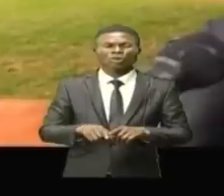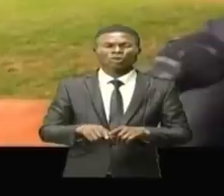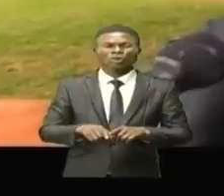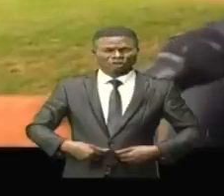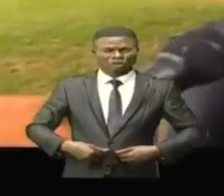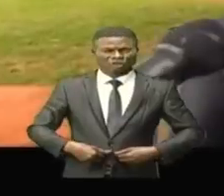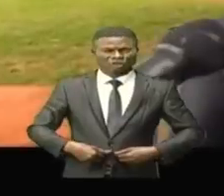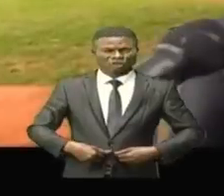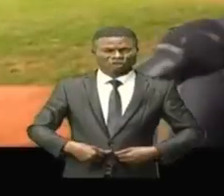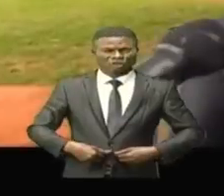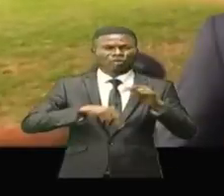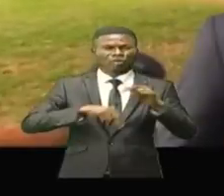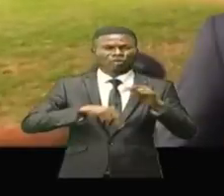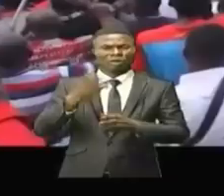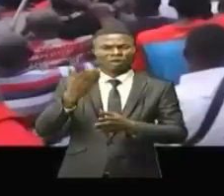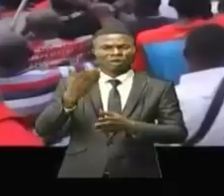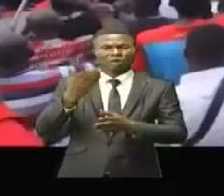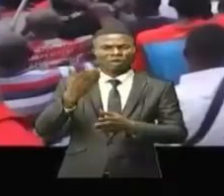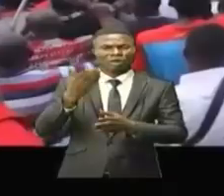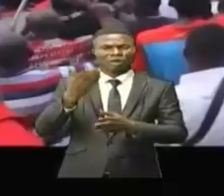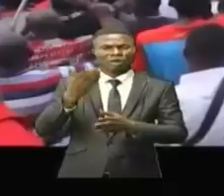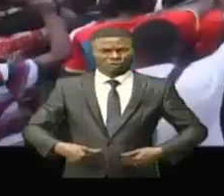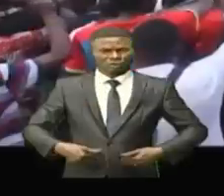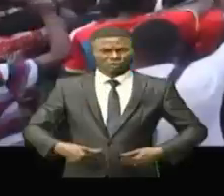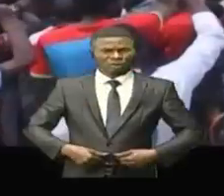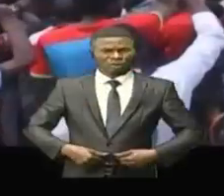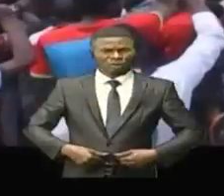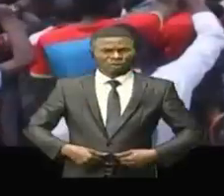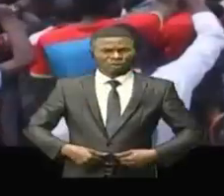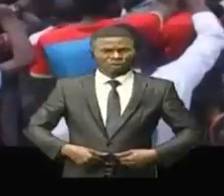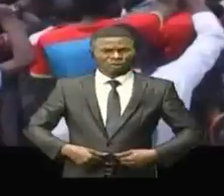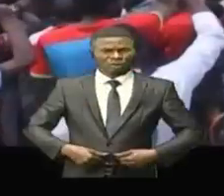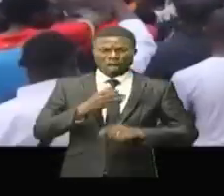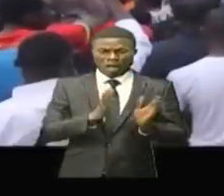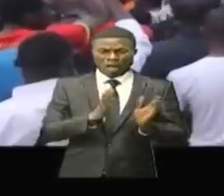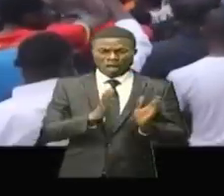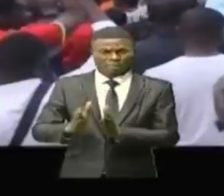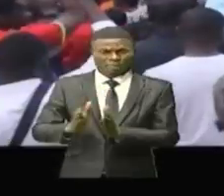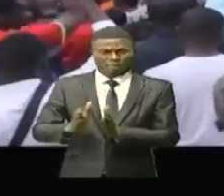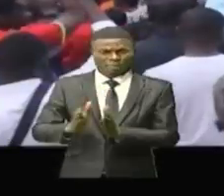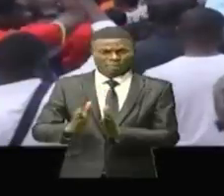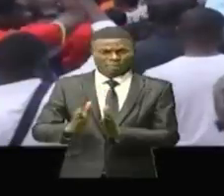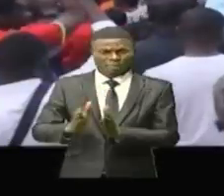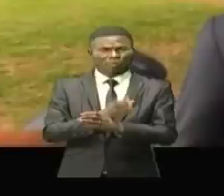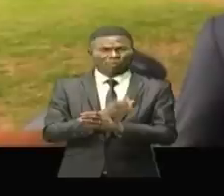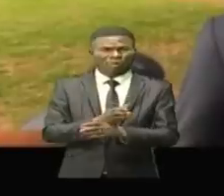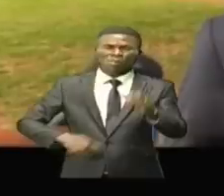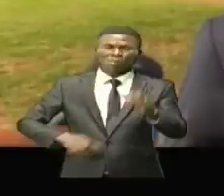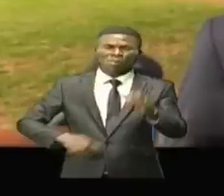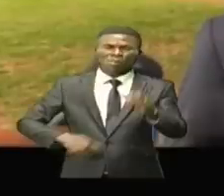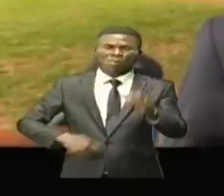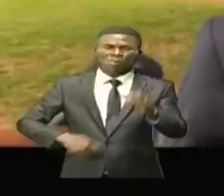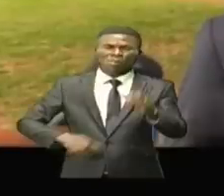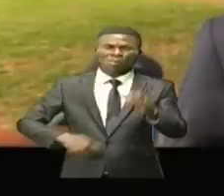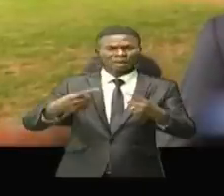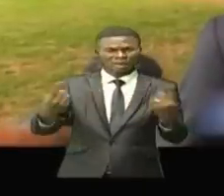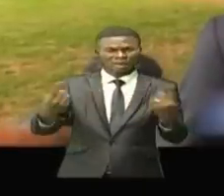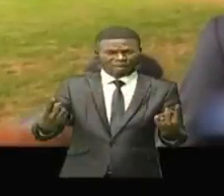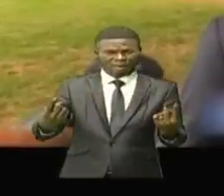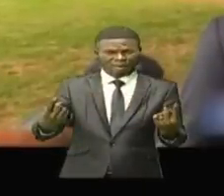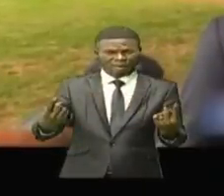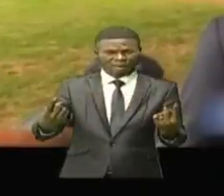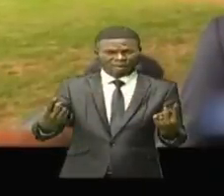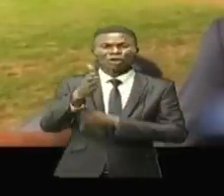police nationale. Nous demandons à la jeunesse de se mettre déjà en ordre de bataille pour mettre hors d'état de nuire cette